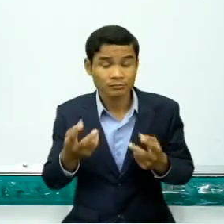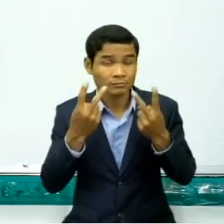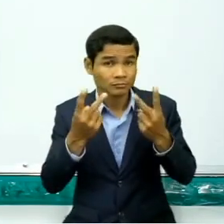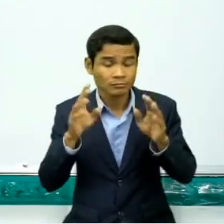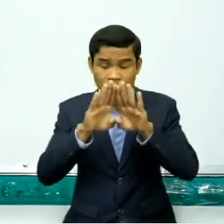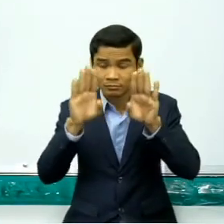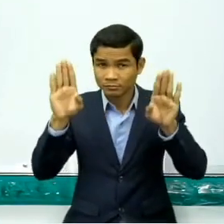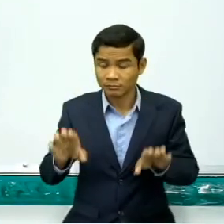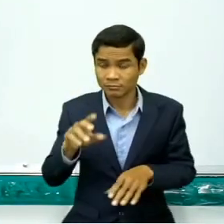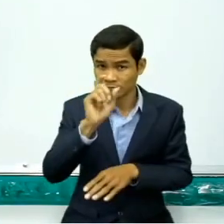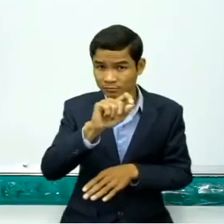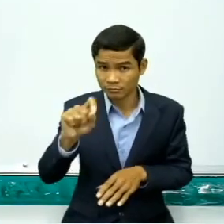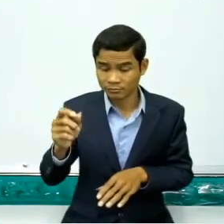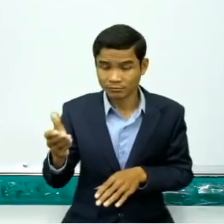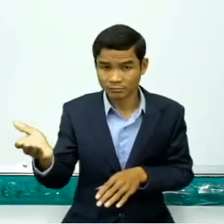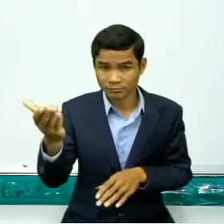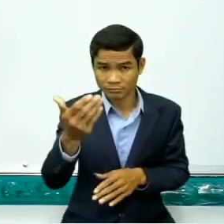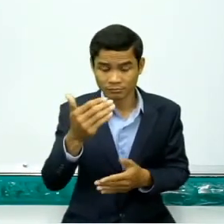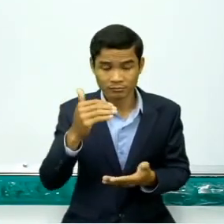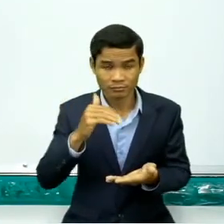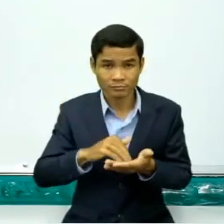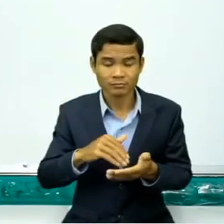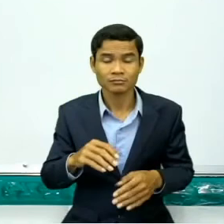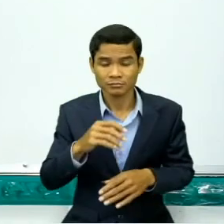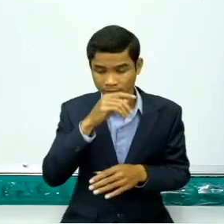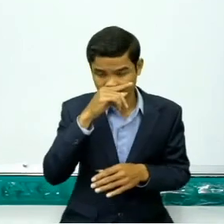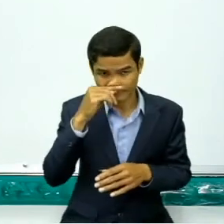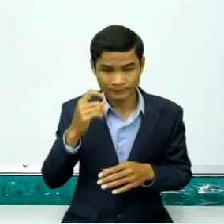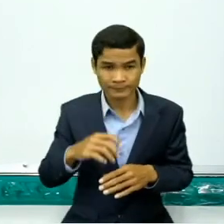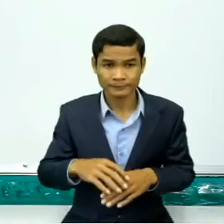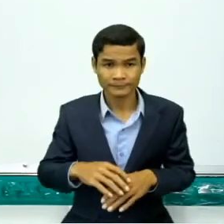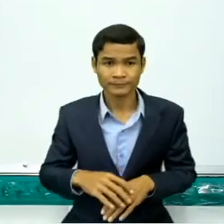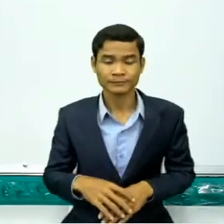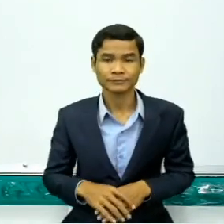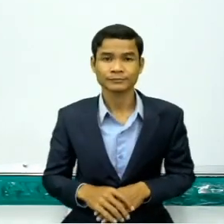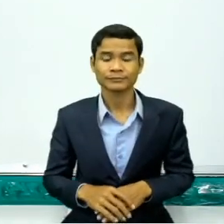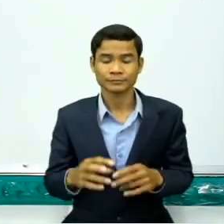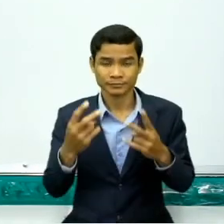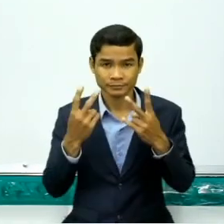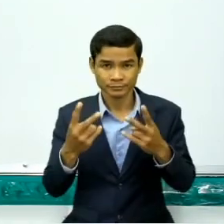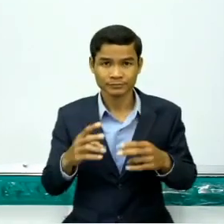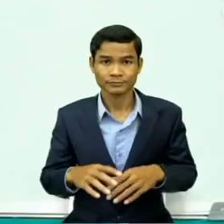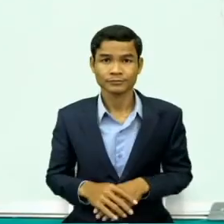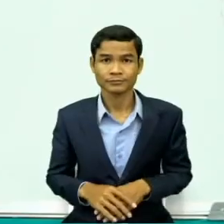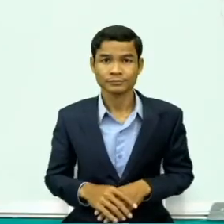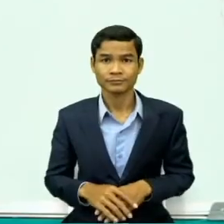tiền tuột chà con sẽ xe ai trăm trời nắp tiền tuột